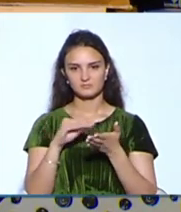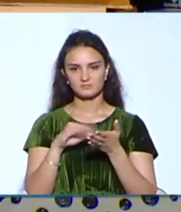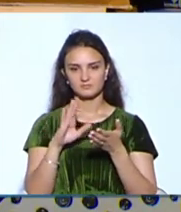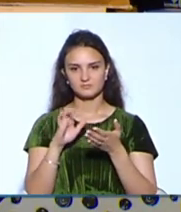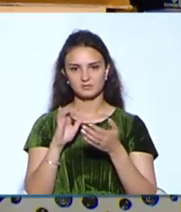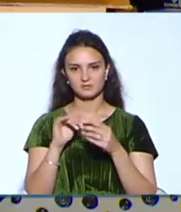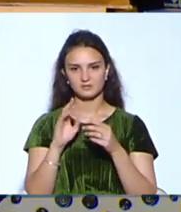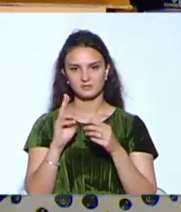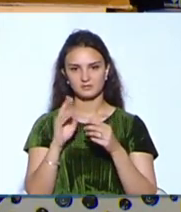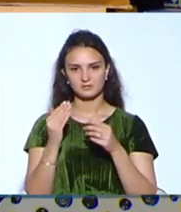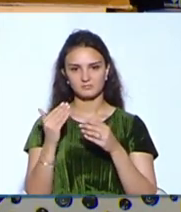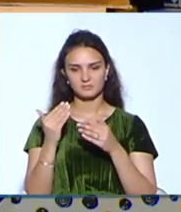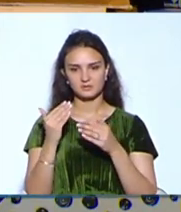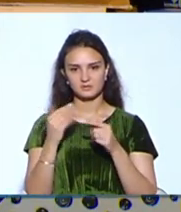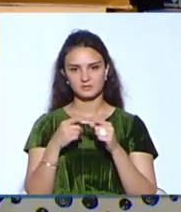ბექა ქორხული,